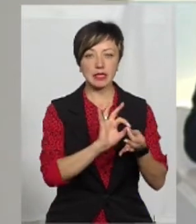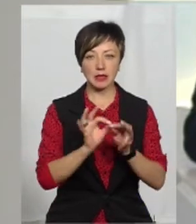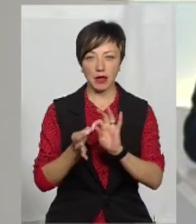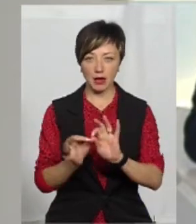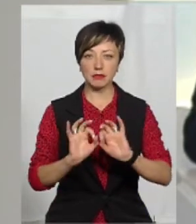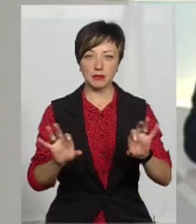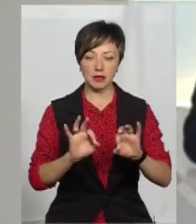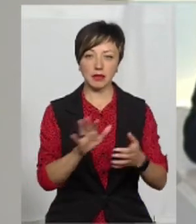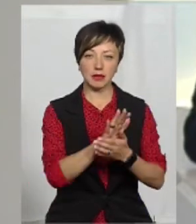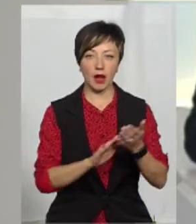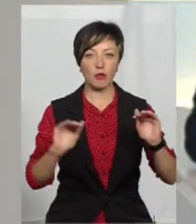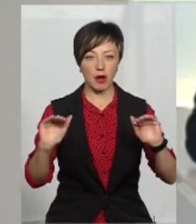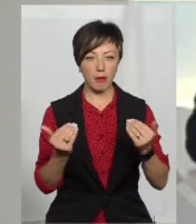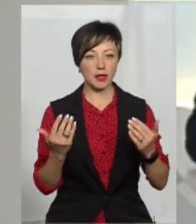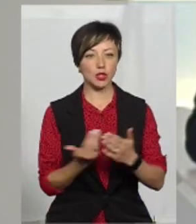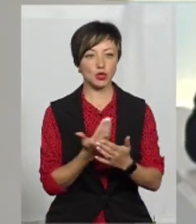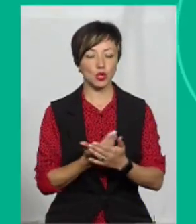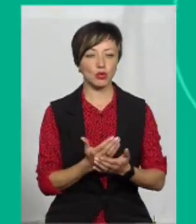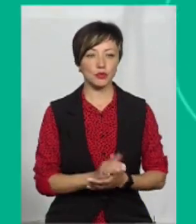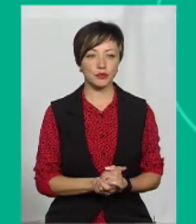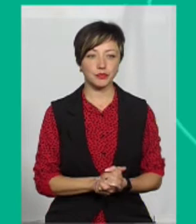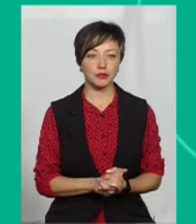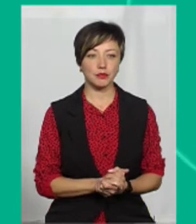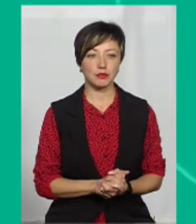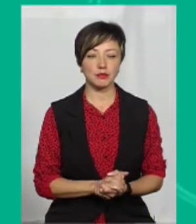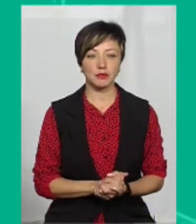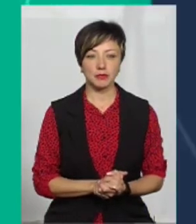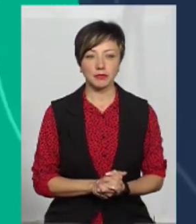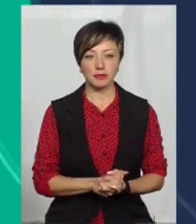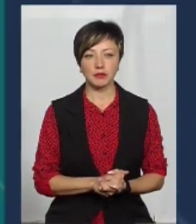Деталі далі у фрагменті сюжету.